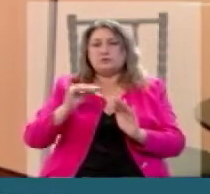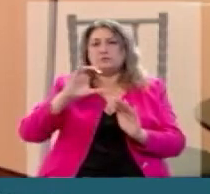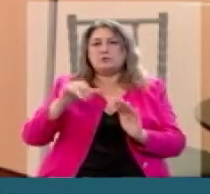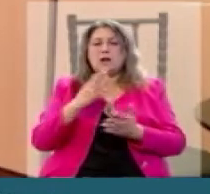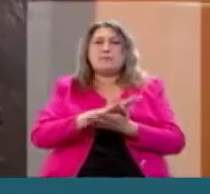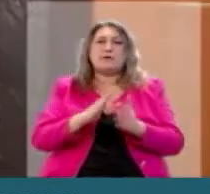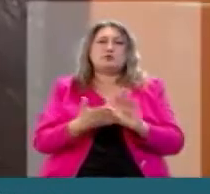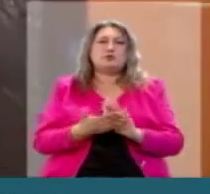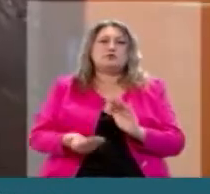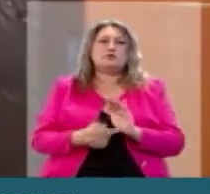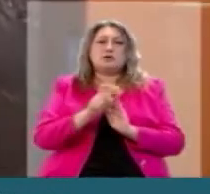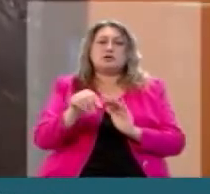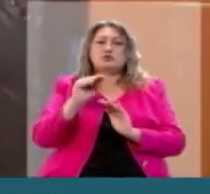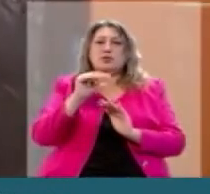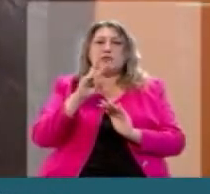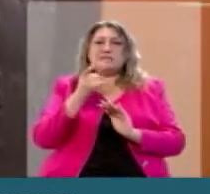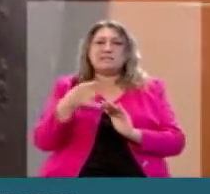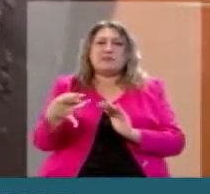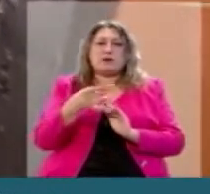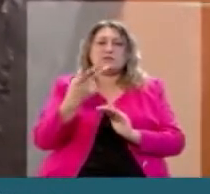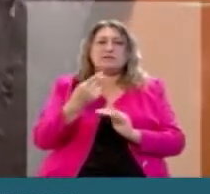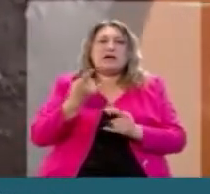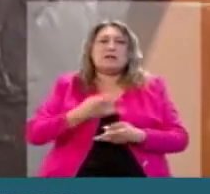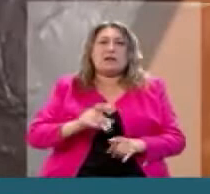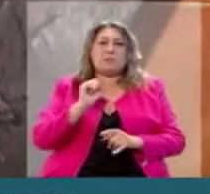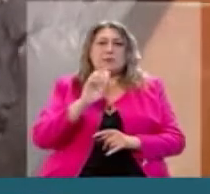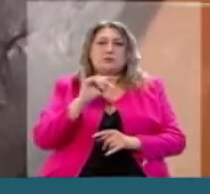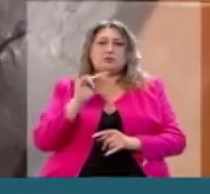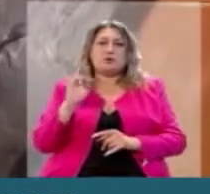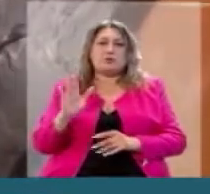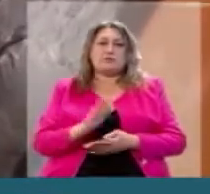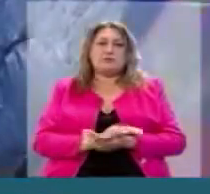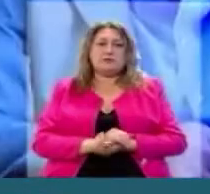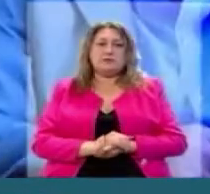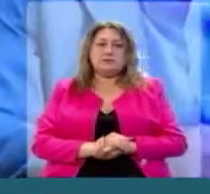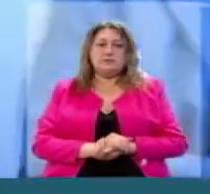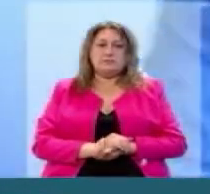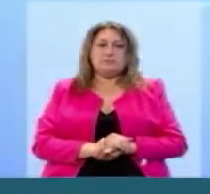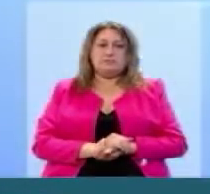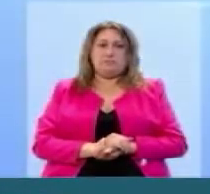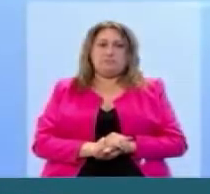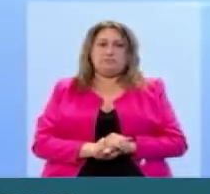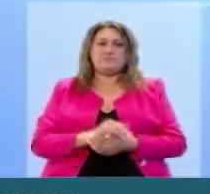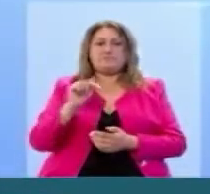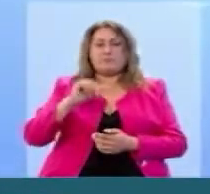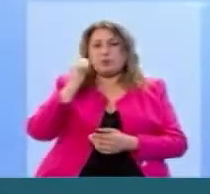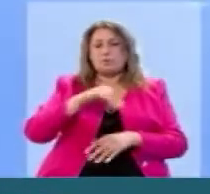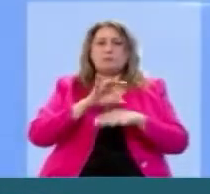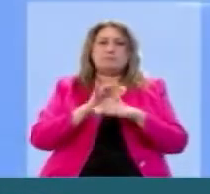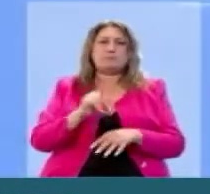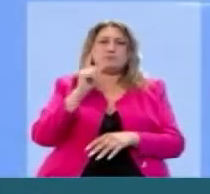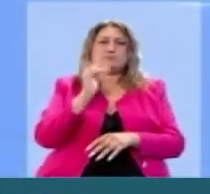социального положения жителей Джангельдинского района, где родился Ахмет Байтурсынов. В этом году